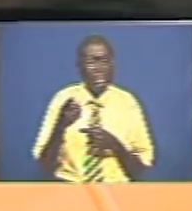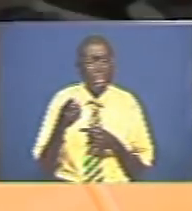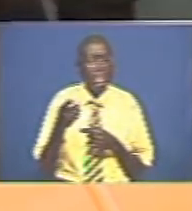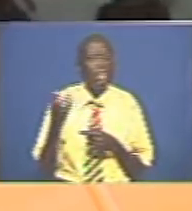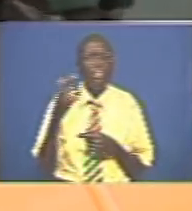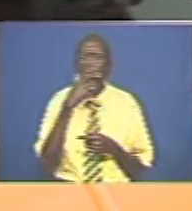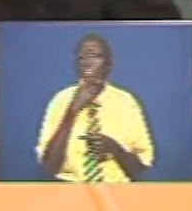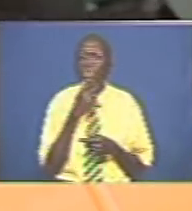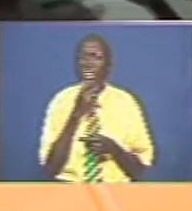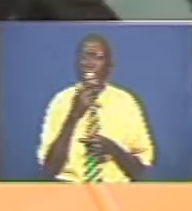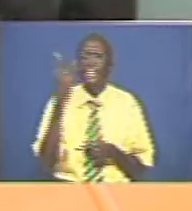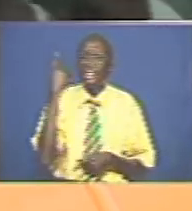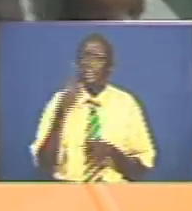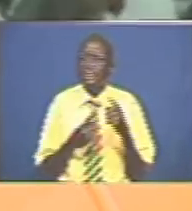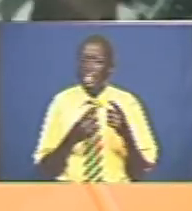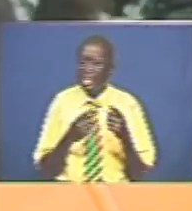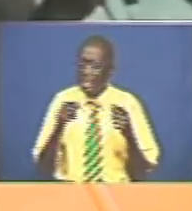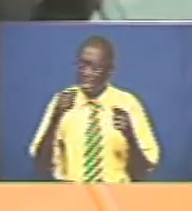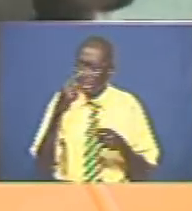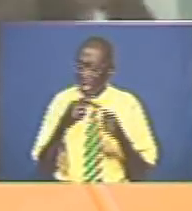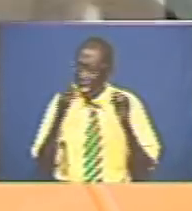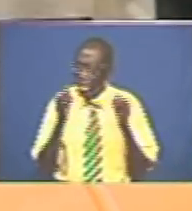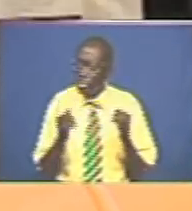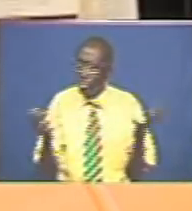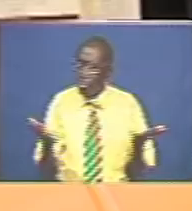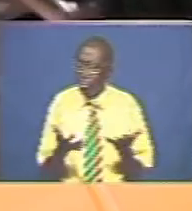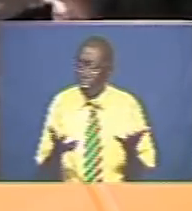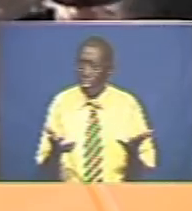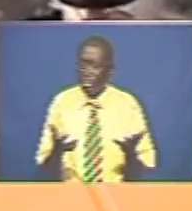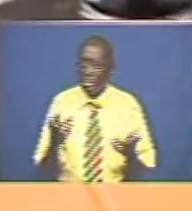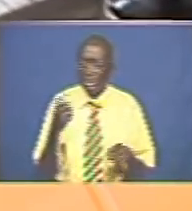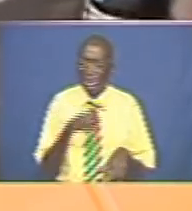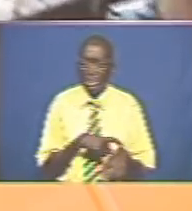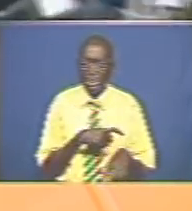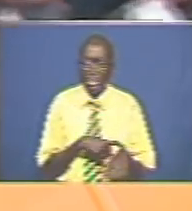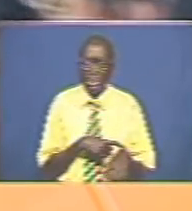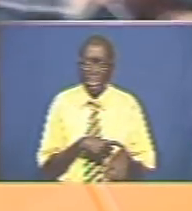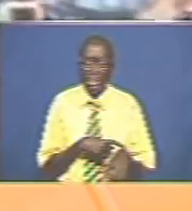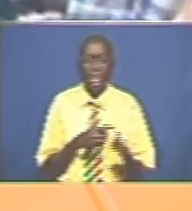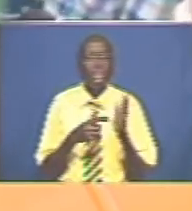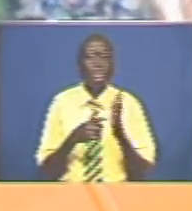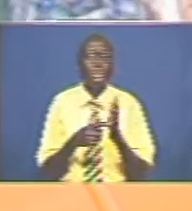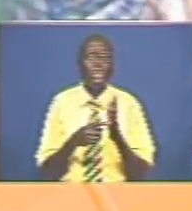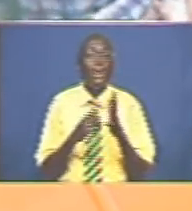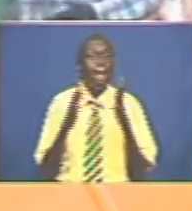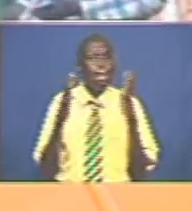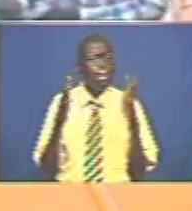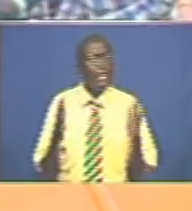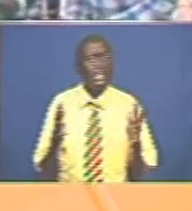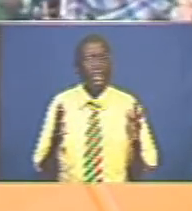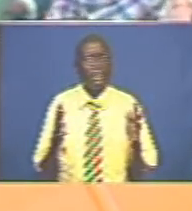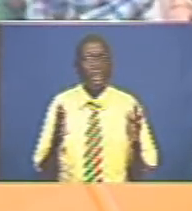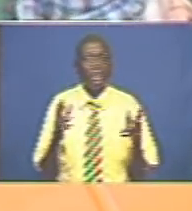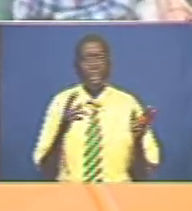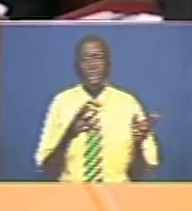yaliyopita, mwaka uliopita, makala yaliyopita. Well, this time show itakuwa kubwa kwa sababu normally